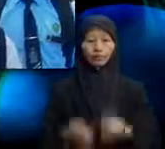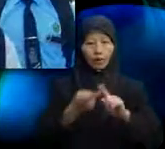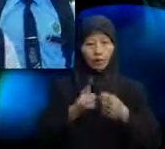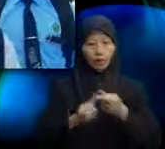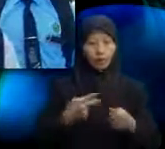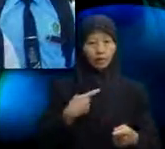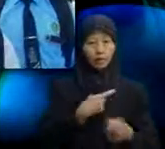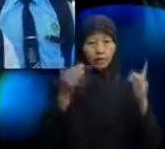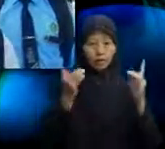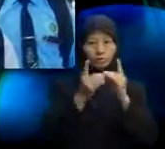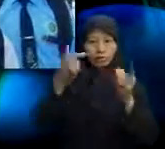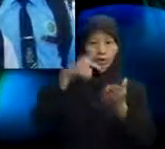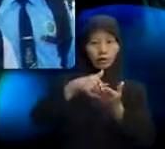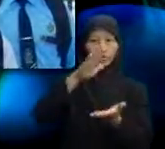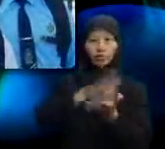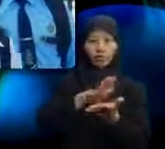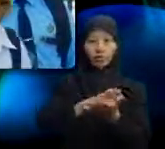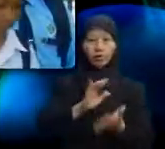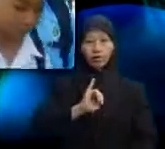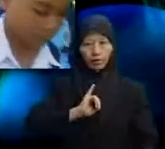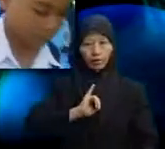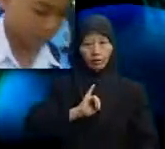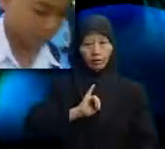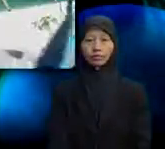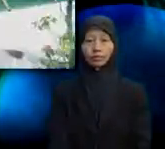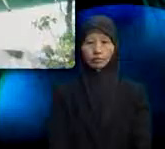Seterusnya, kawan-kawan, kita jumpa pula di sekolah saya.